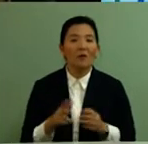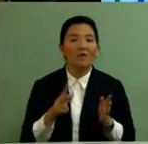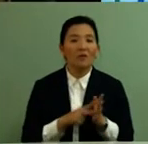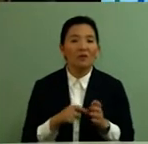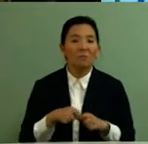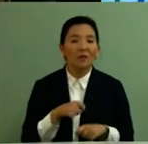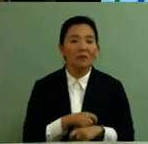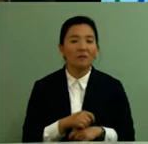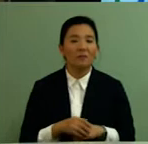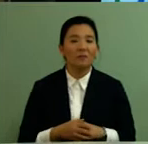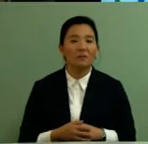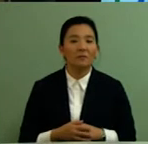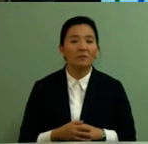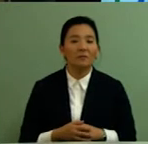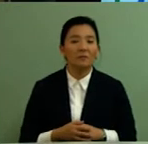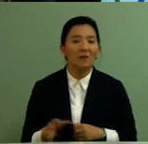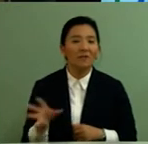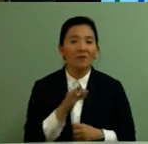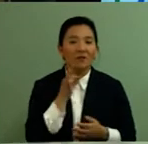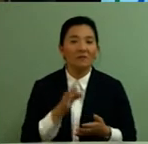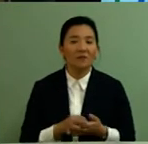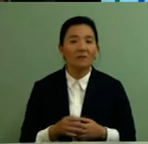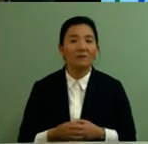8 метров. Весь ответ.